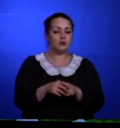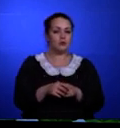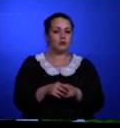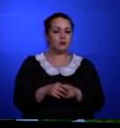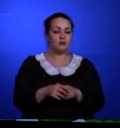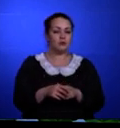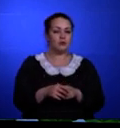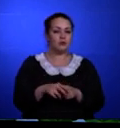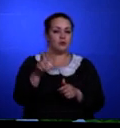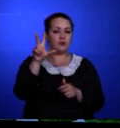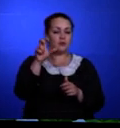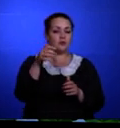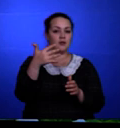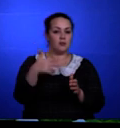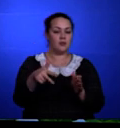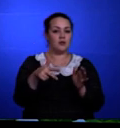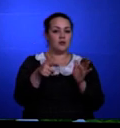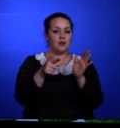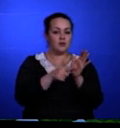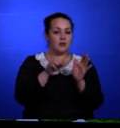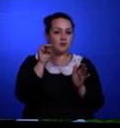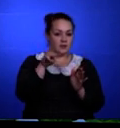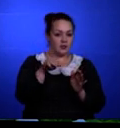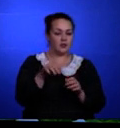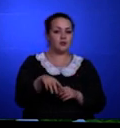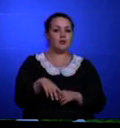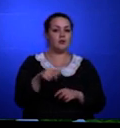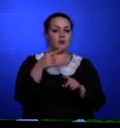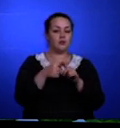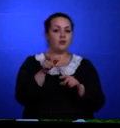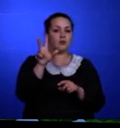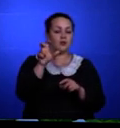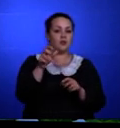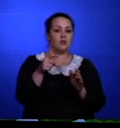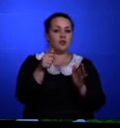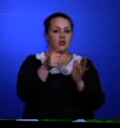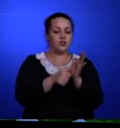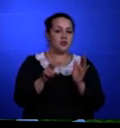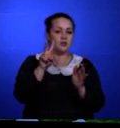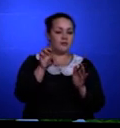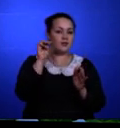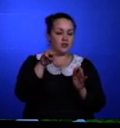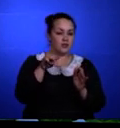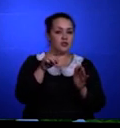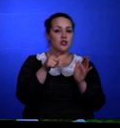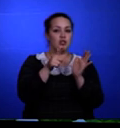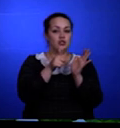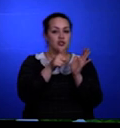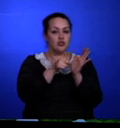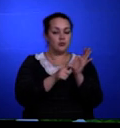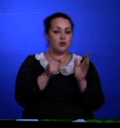350 7301 да еще 360 2701 у вас получилось